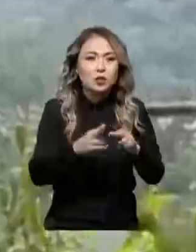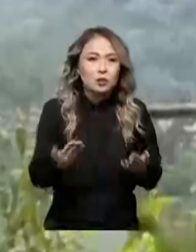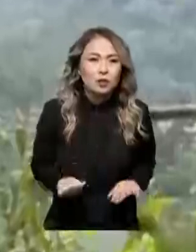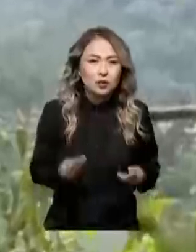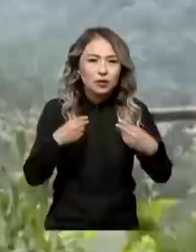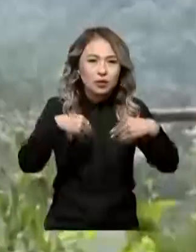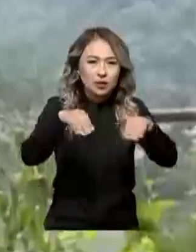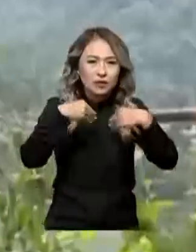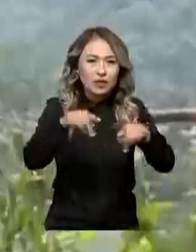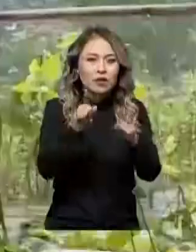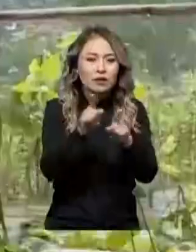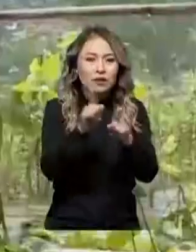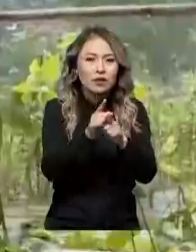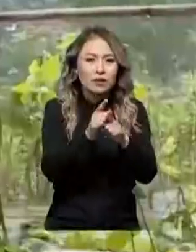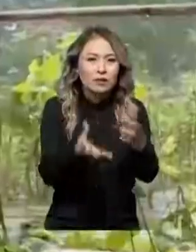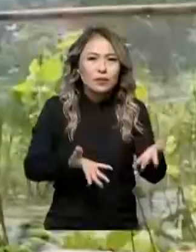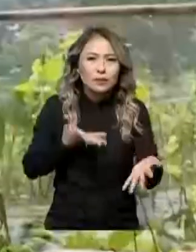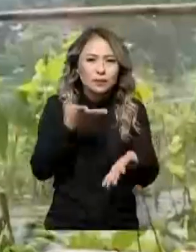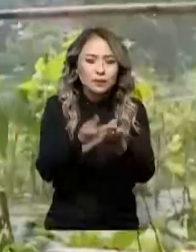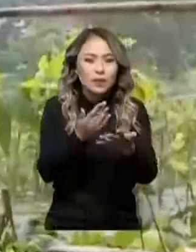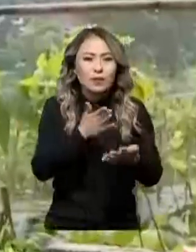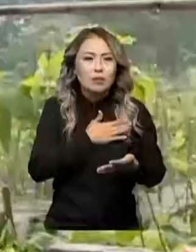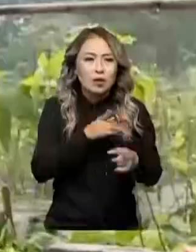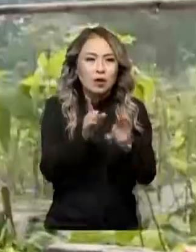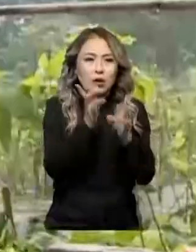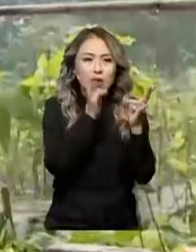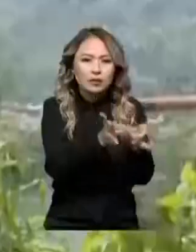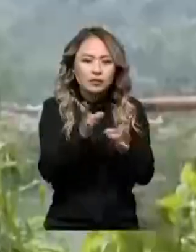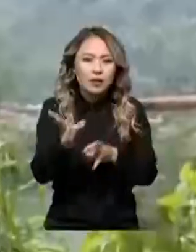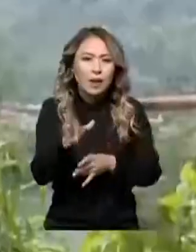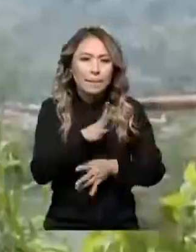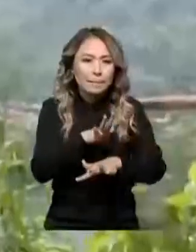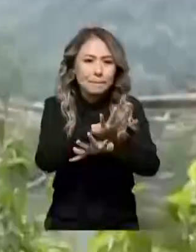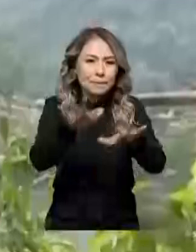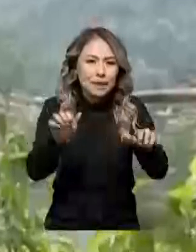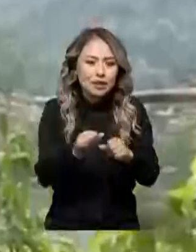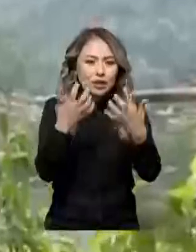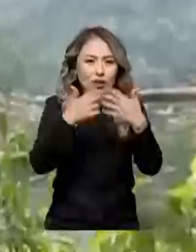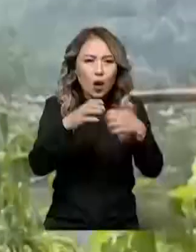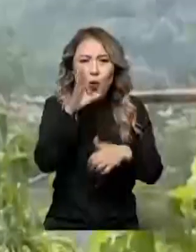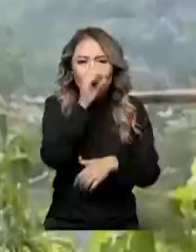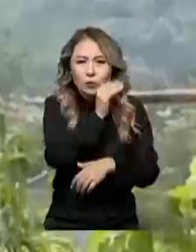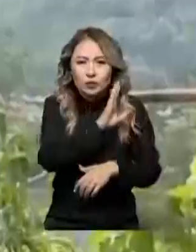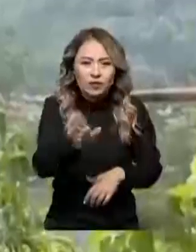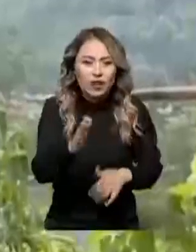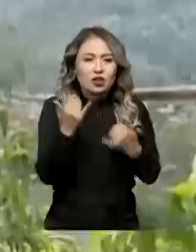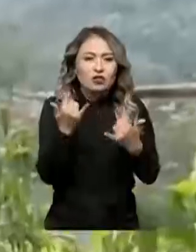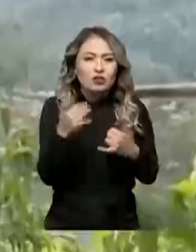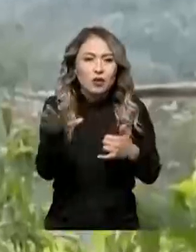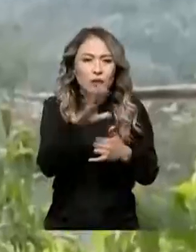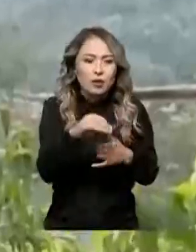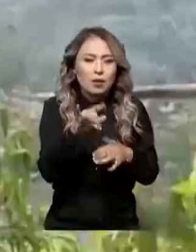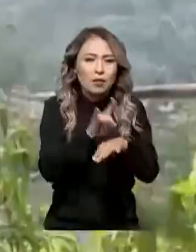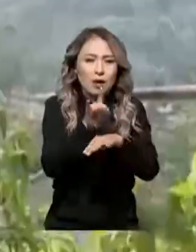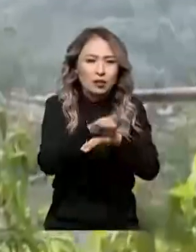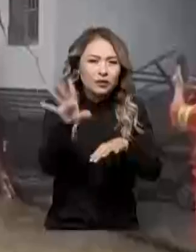дым қалмады. Шығын көлемі орасан. Мен сияқты зардап шеккендер көп. Билік өкілдері санап біте алмай жатыр. Мына тоғанда бағып отырған бақаларым